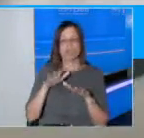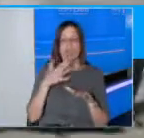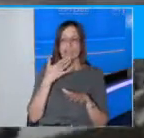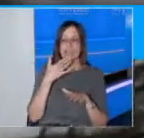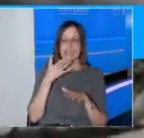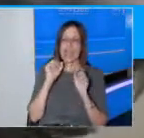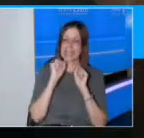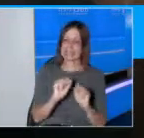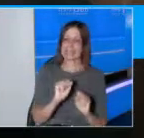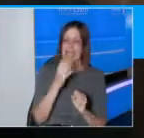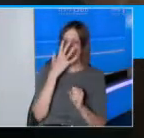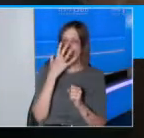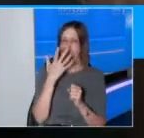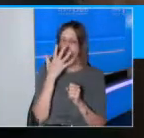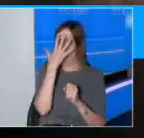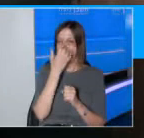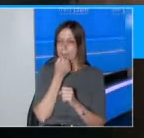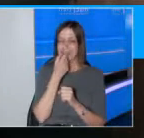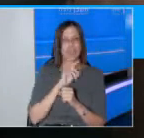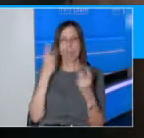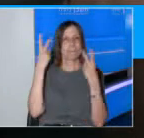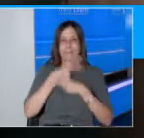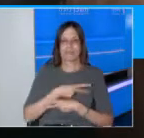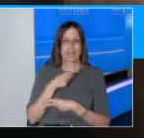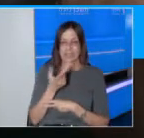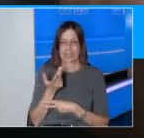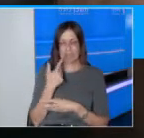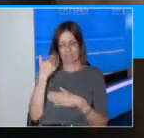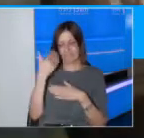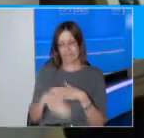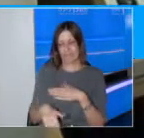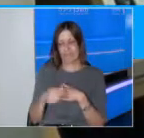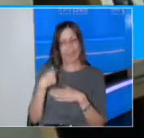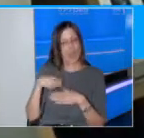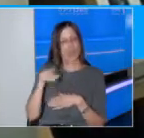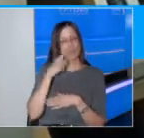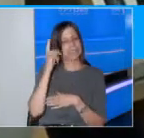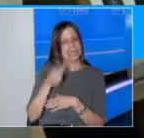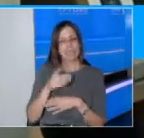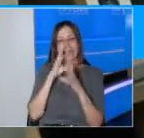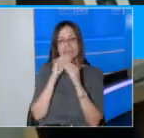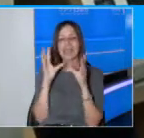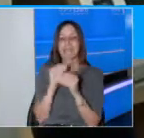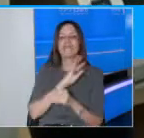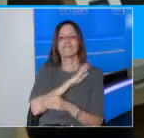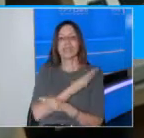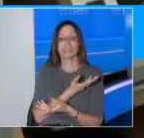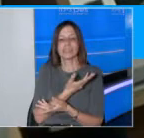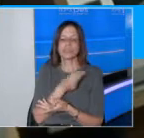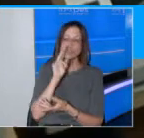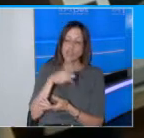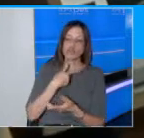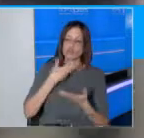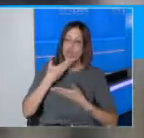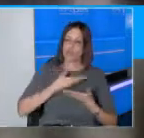את חמאס. ואני לא מצליחה להבין את הרציונל מאחורי זה. בסופו של דבר, אנחנו צריכים איכשהו לדבר עם הפלסטינים. יש לנו איתם